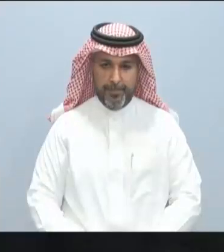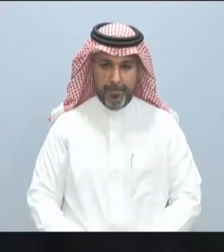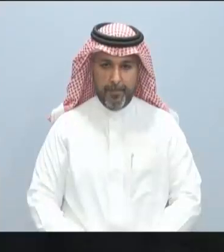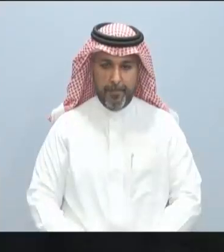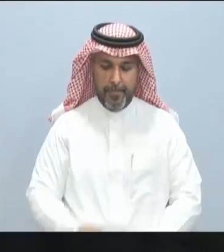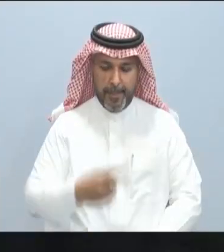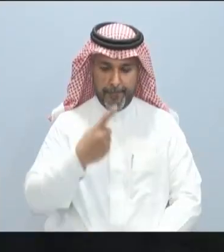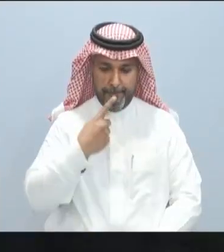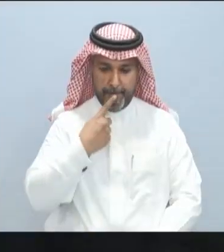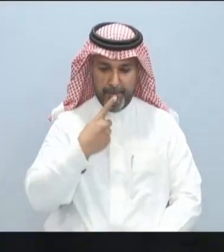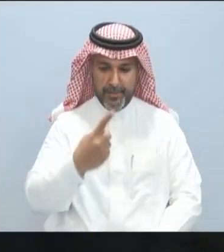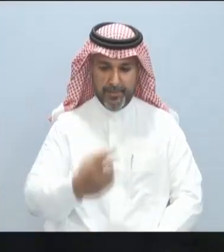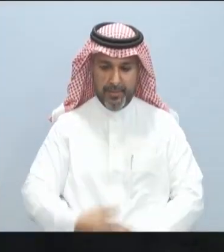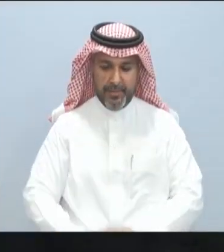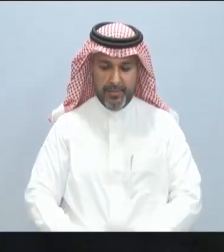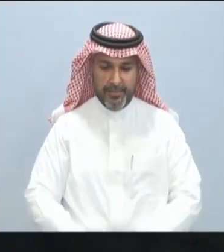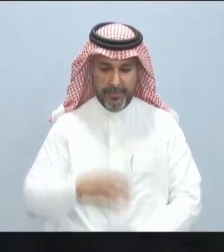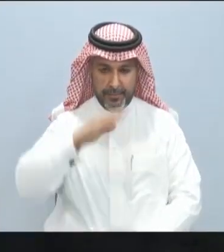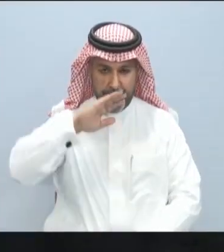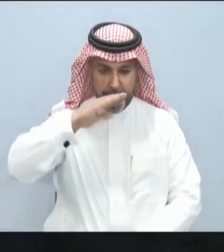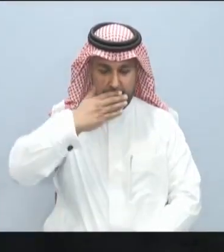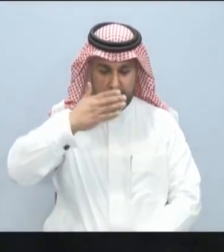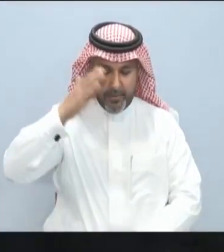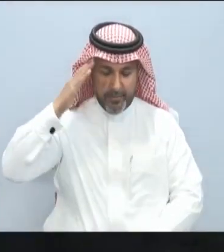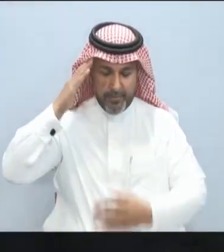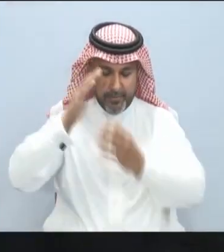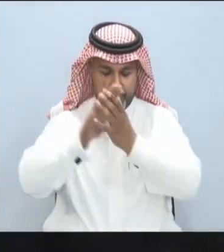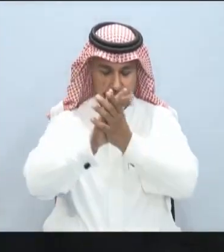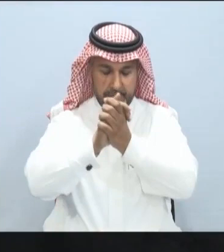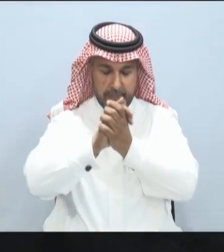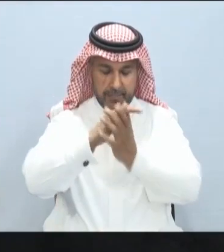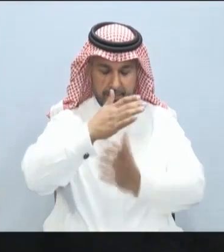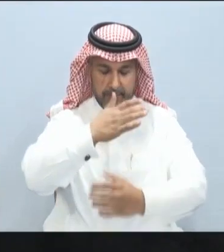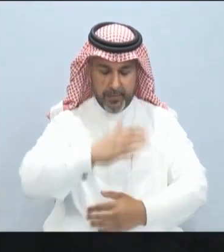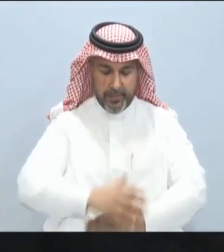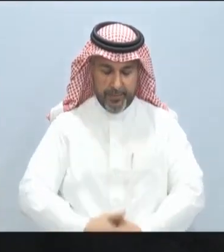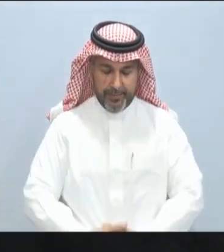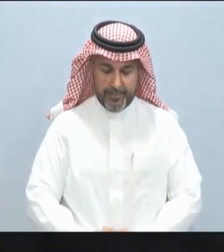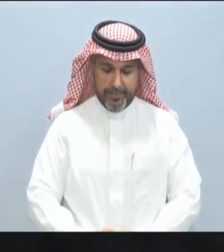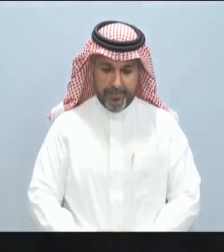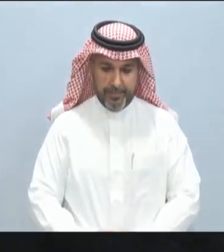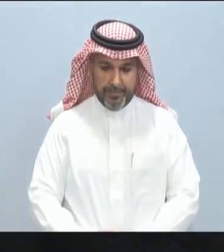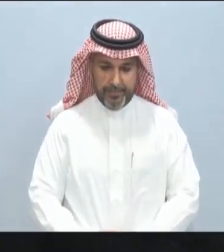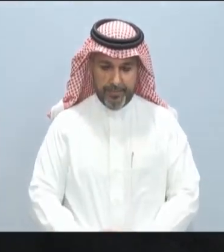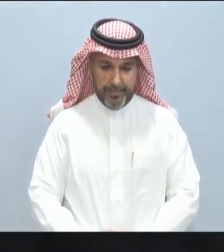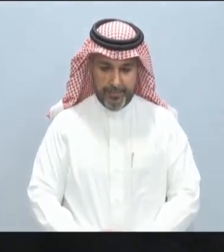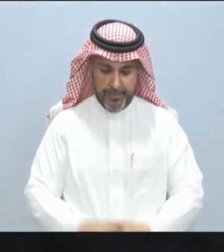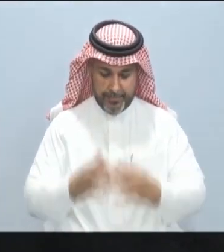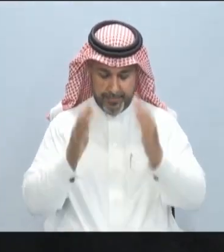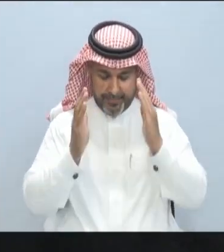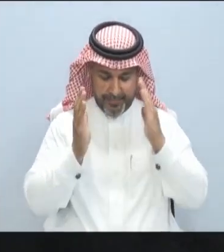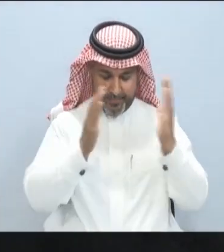بسم الله والحمد لله والصلاه والسلام على اشرف خلق الله سيدنا محمد وعلى اله وصحبه ومن والاه